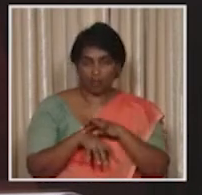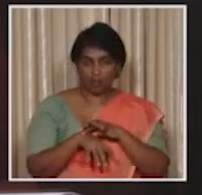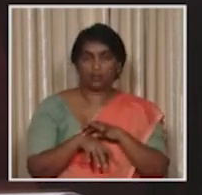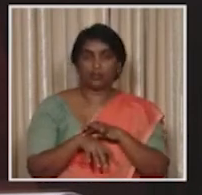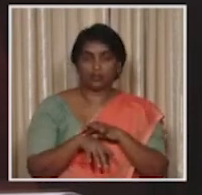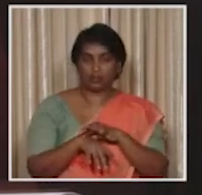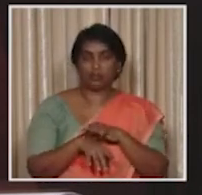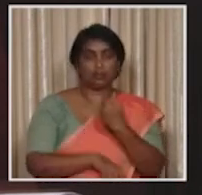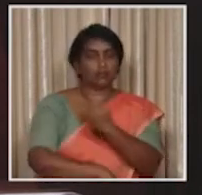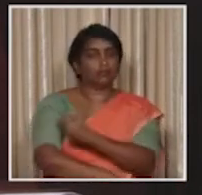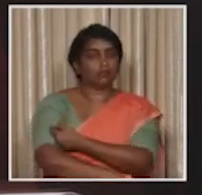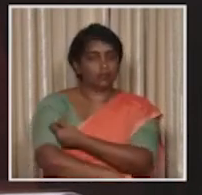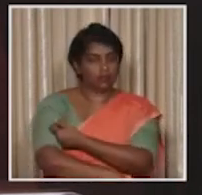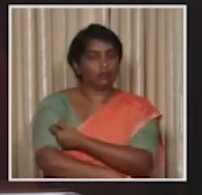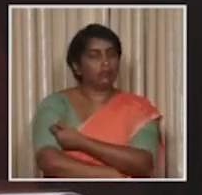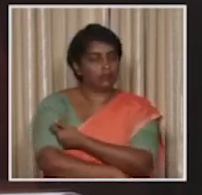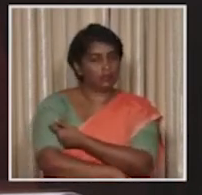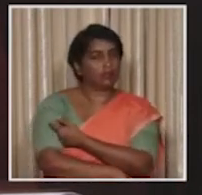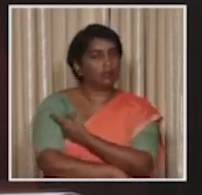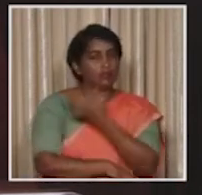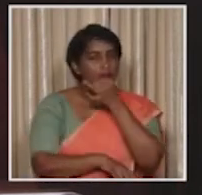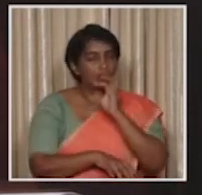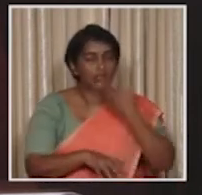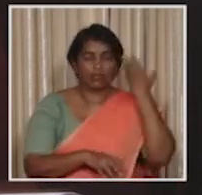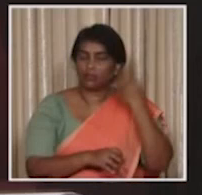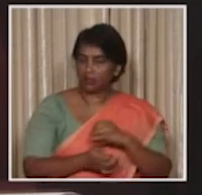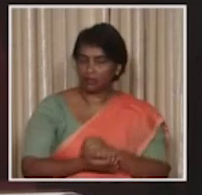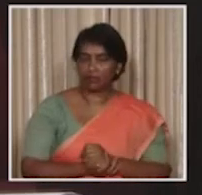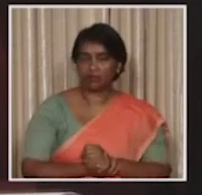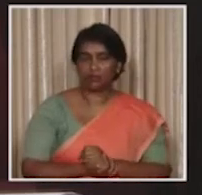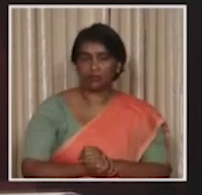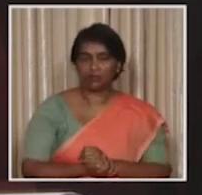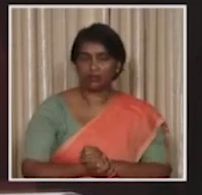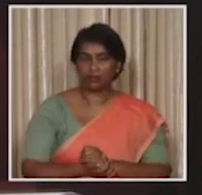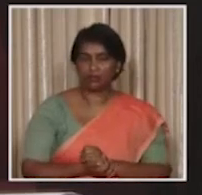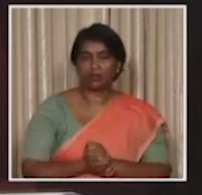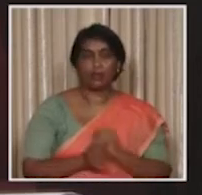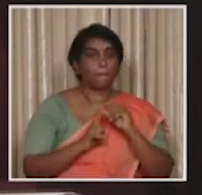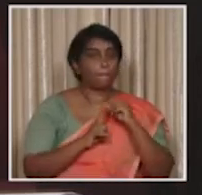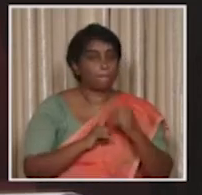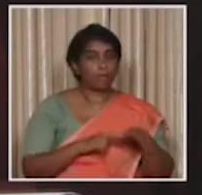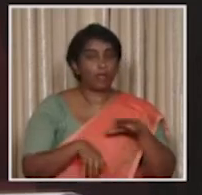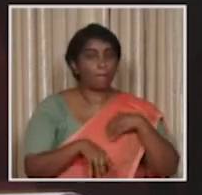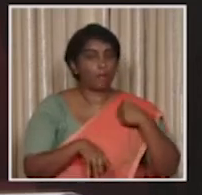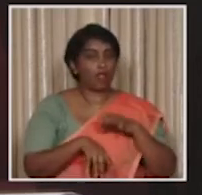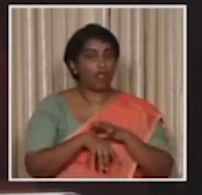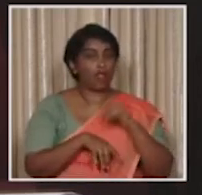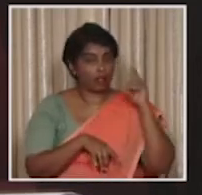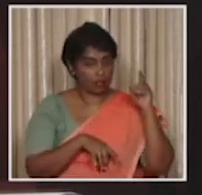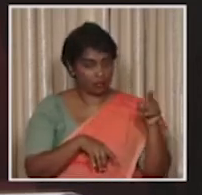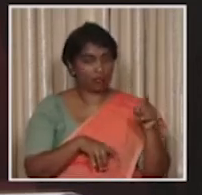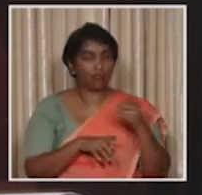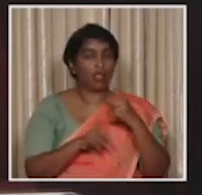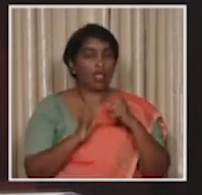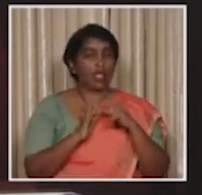සුපිවැක් එච් සන්නාමේ යටතේ එන නිර්වින්දනය එන්නතක් විශ්වීයාමෙන් මිය ගිහිල්ලා තිබෙනවා. පානදුර මූලික රෝහලේ